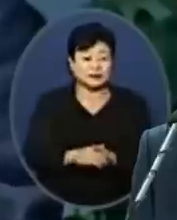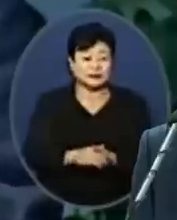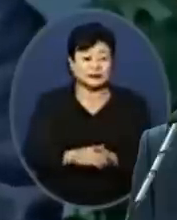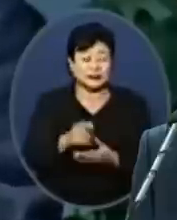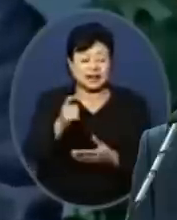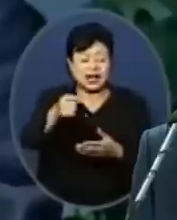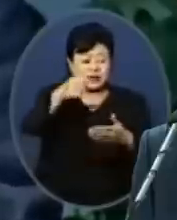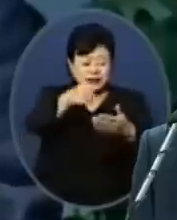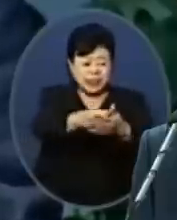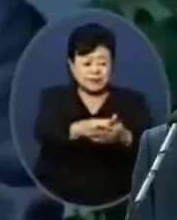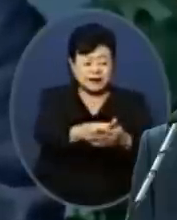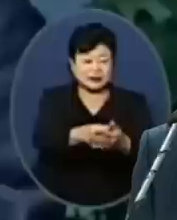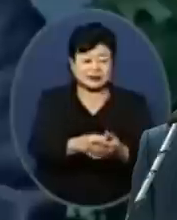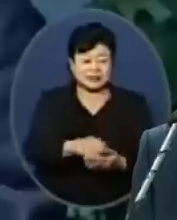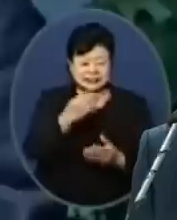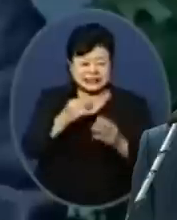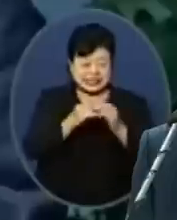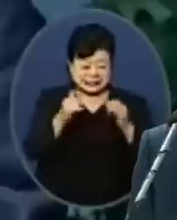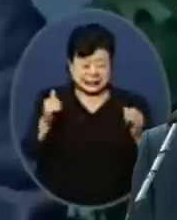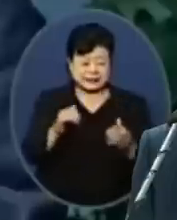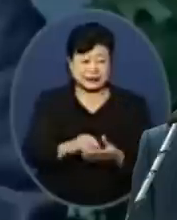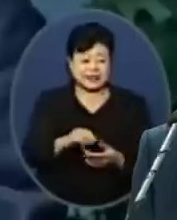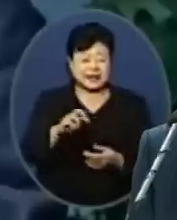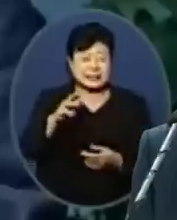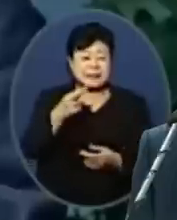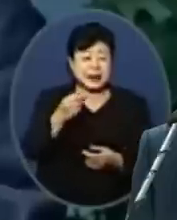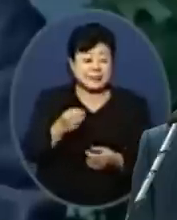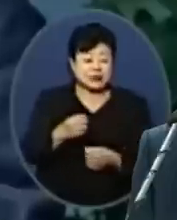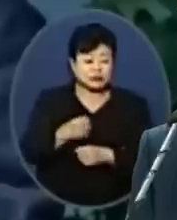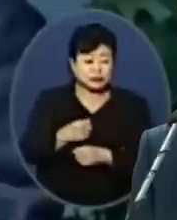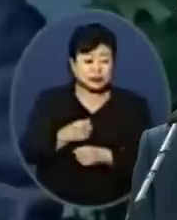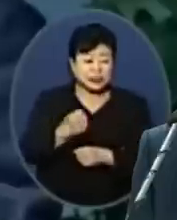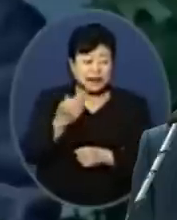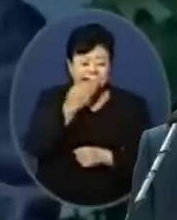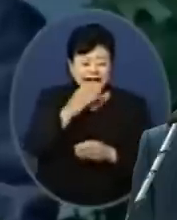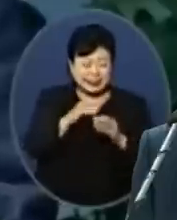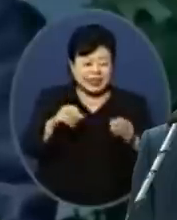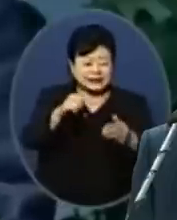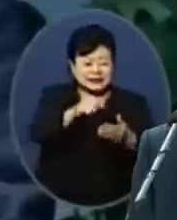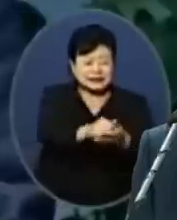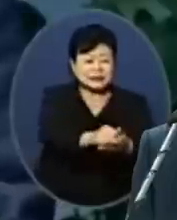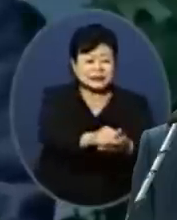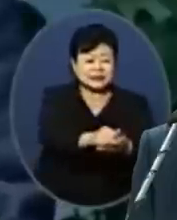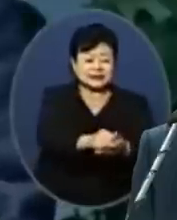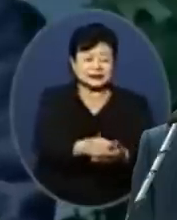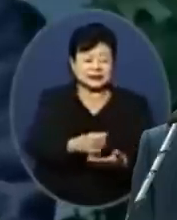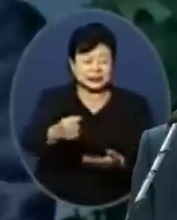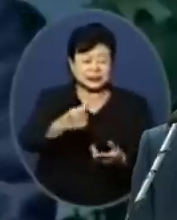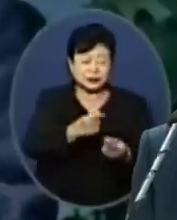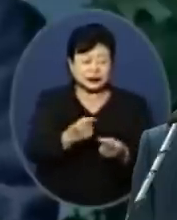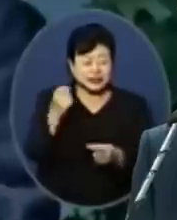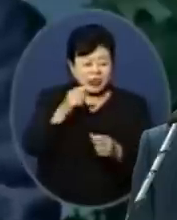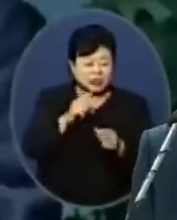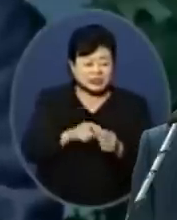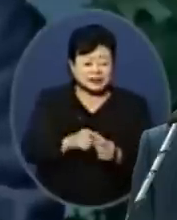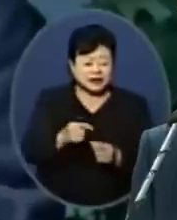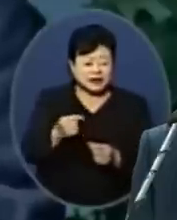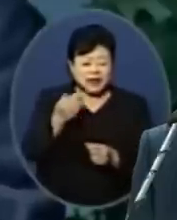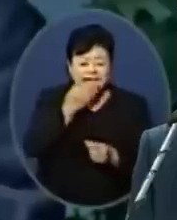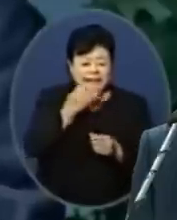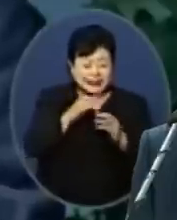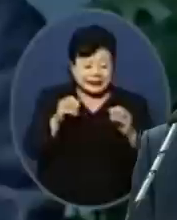강하고 담대하게 들어가면 이스라엘 백성 300만이 가나안 땅을 쳐들어가서 점령한 것처럼 영적인 가나안